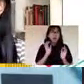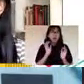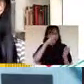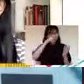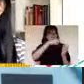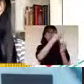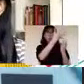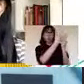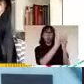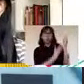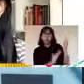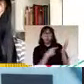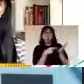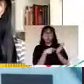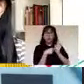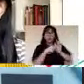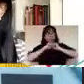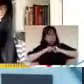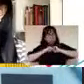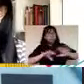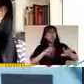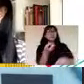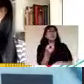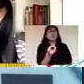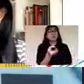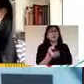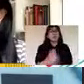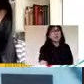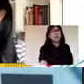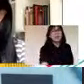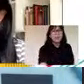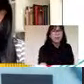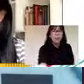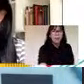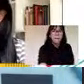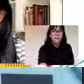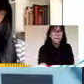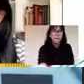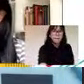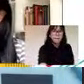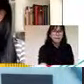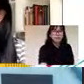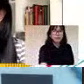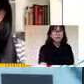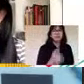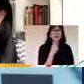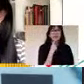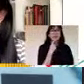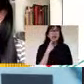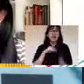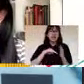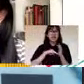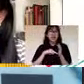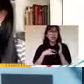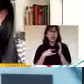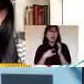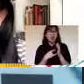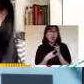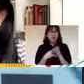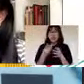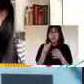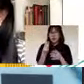era keterbukaan seperti ini untuk melakukan profiling terhadap para pengguna internet. Financial technology, pengembangan smart city,